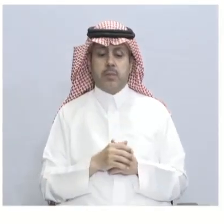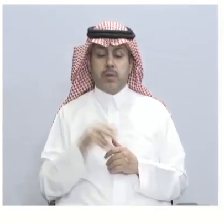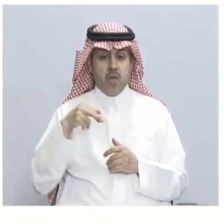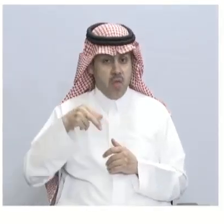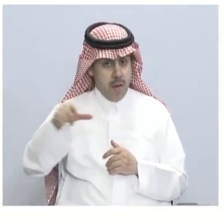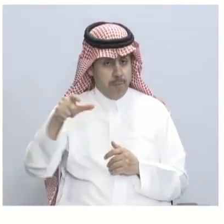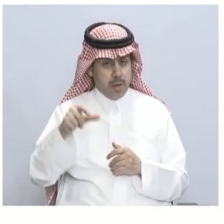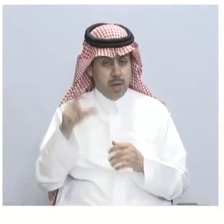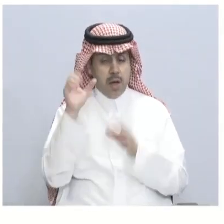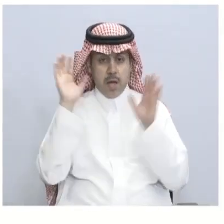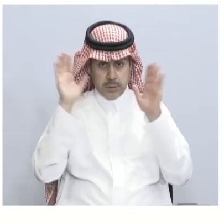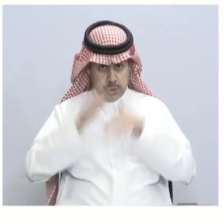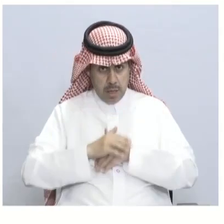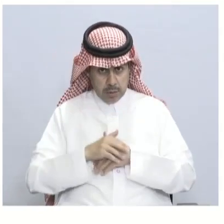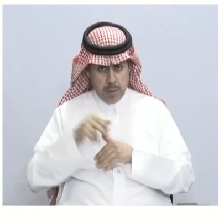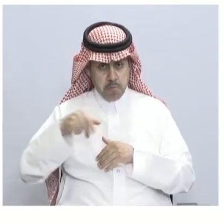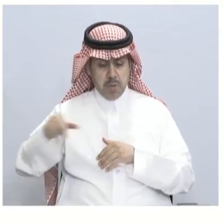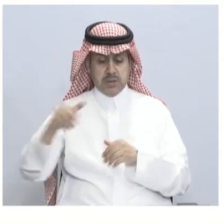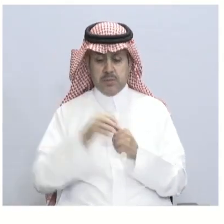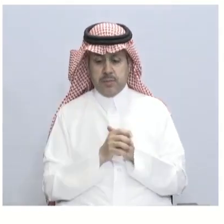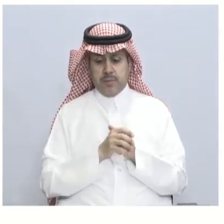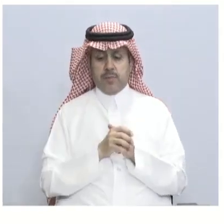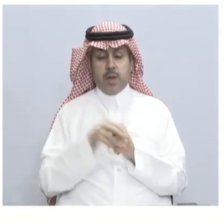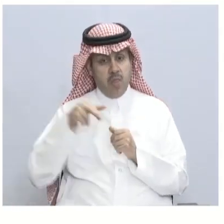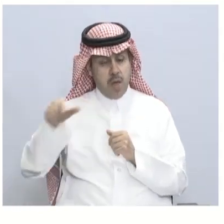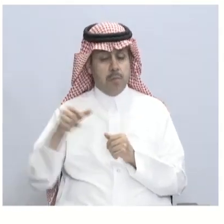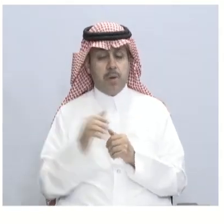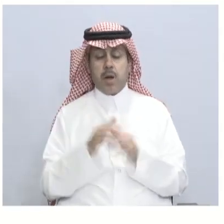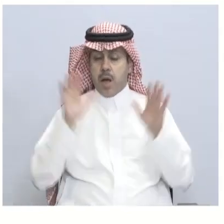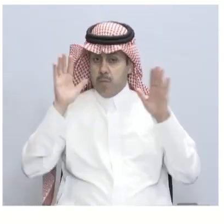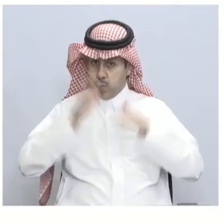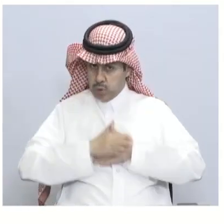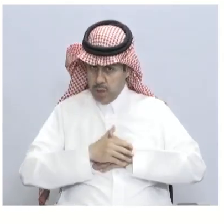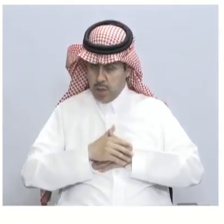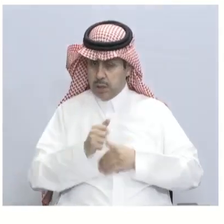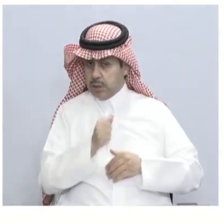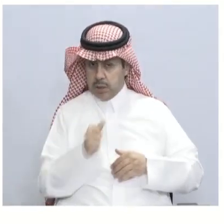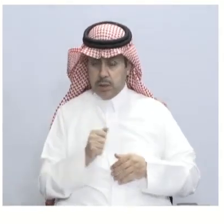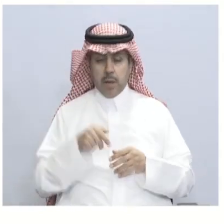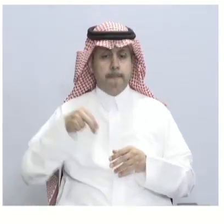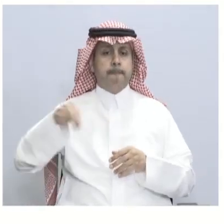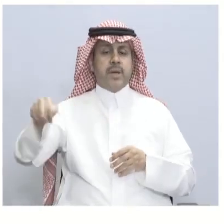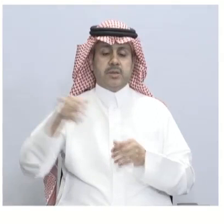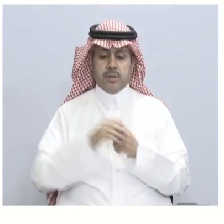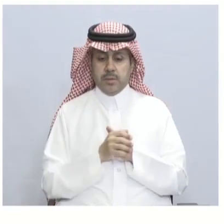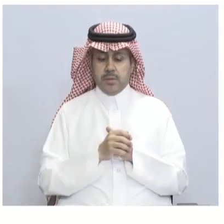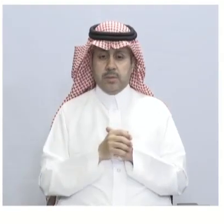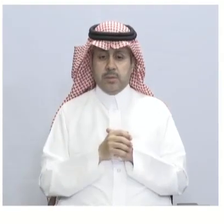والذهاب الى المصلى ماشيا والذهاب الى المصلى ماشيا